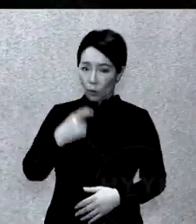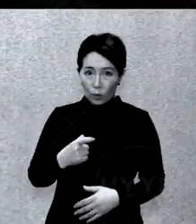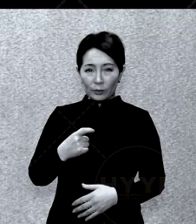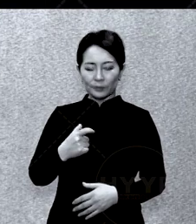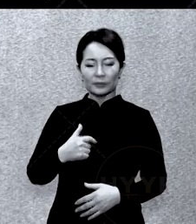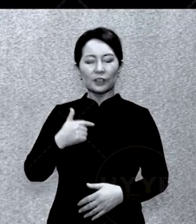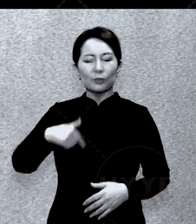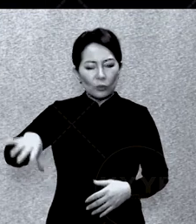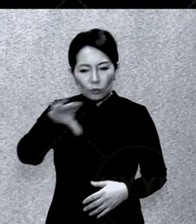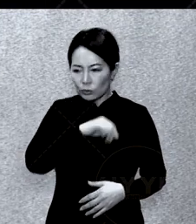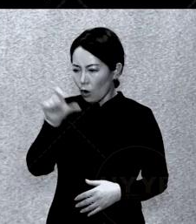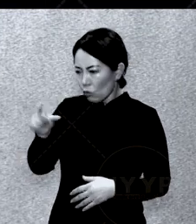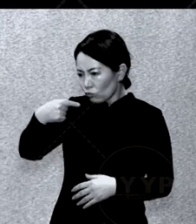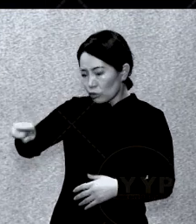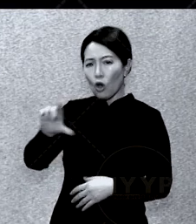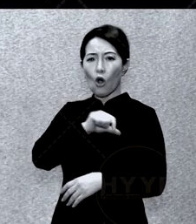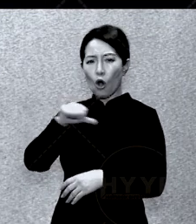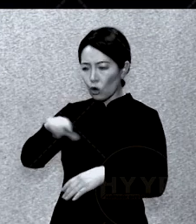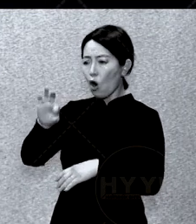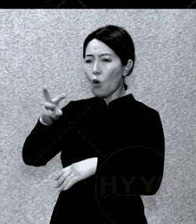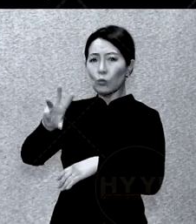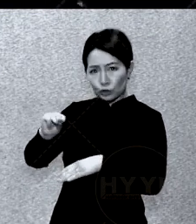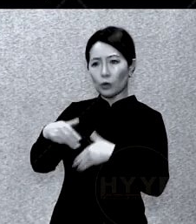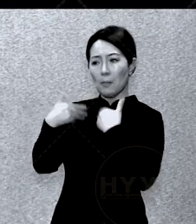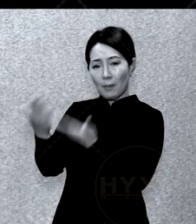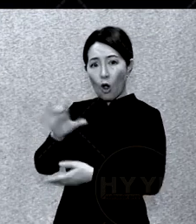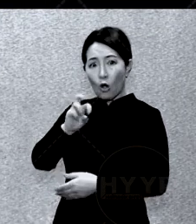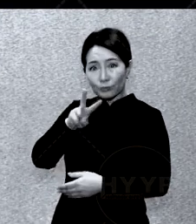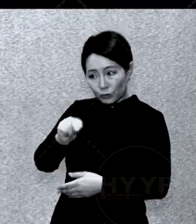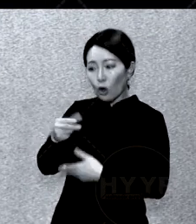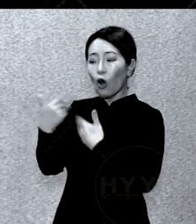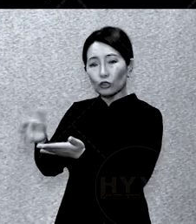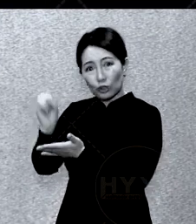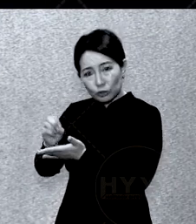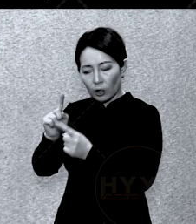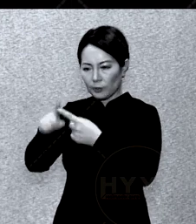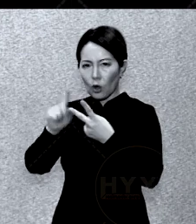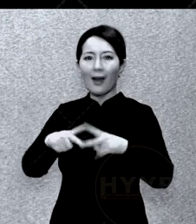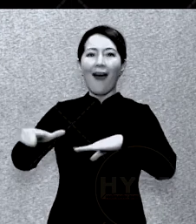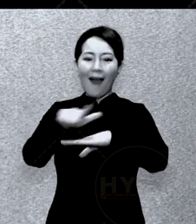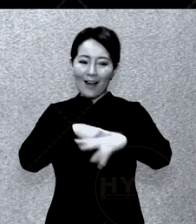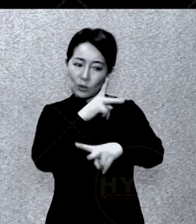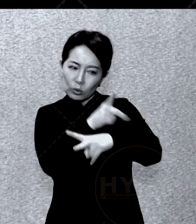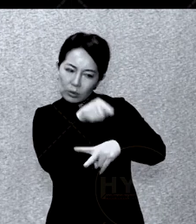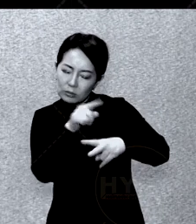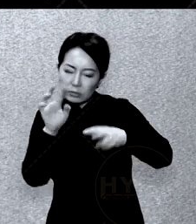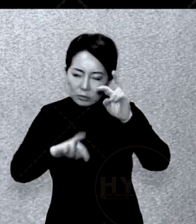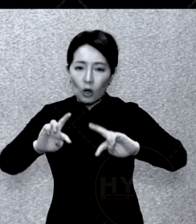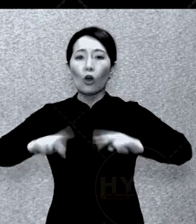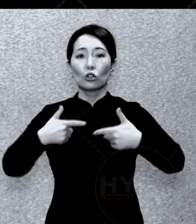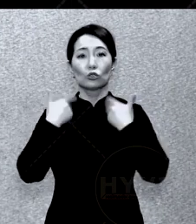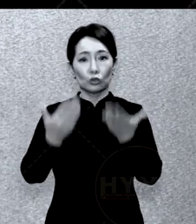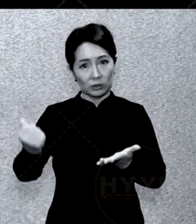Үндэнд бол ямар ч байсан энэ хүмүүс нэг дүмжтэй болох ёстой гэдэг ийм зүйл байсан. За дээр нь газрын хуулинд өөрчлөлт оруулж чадсан. За одоо өнөөдөр